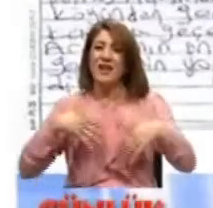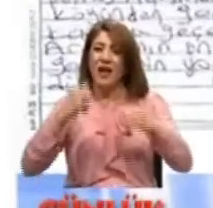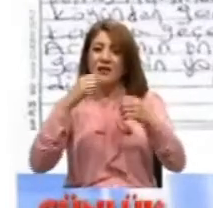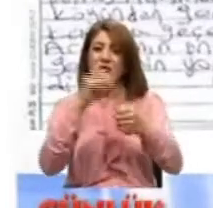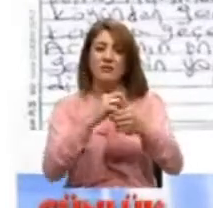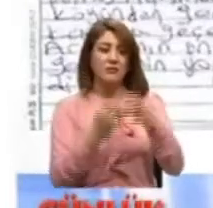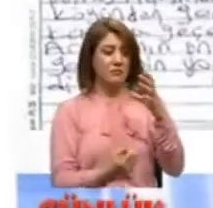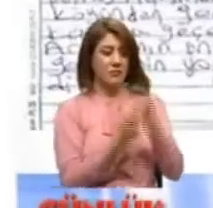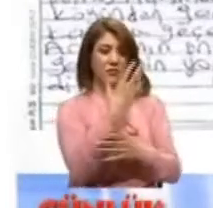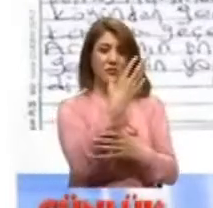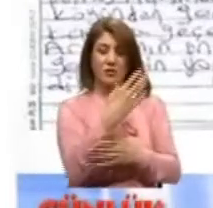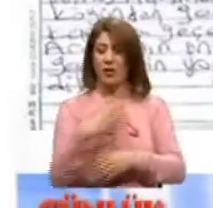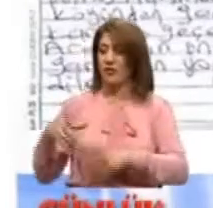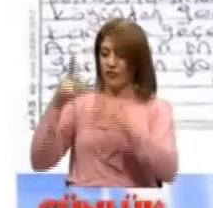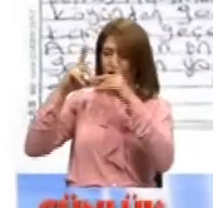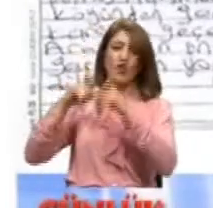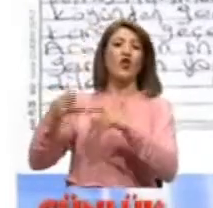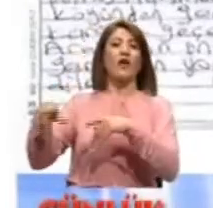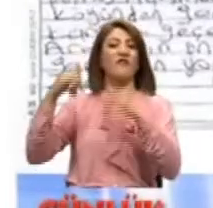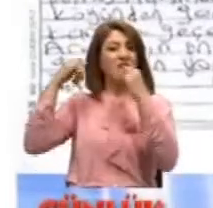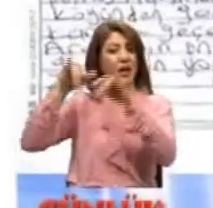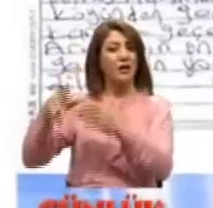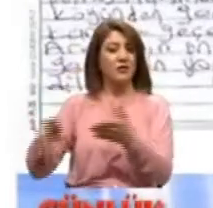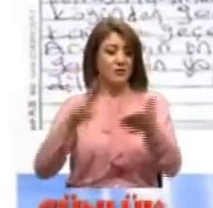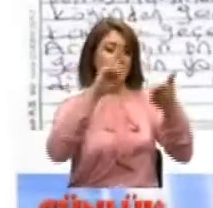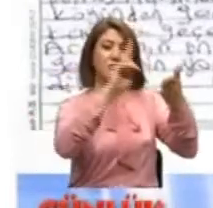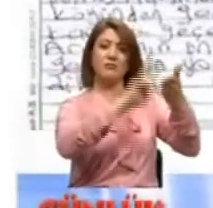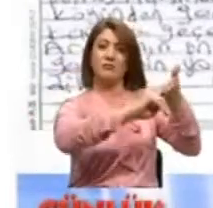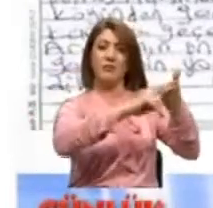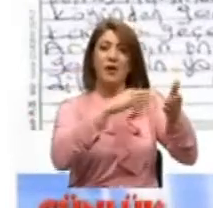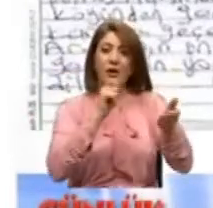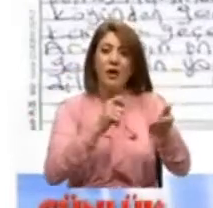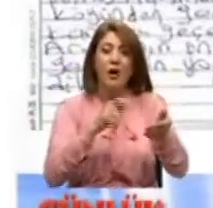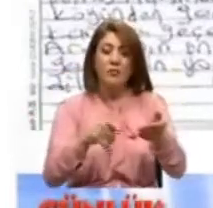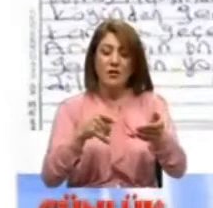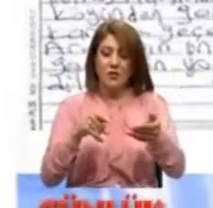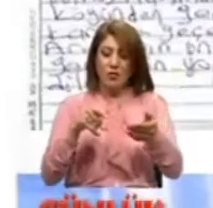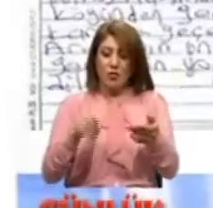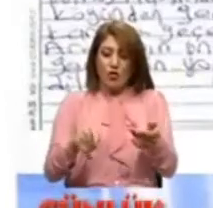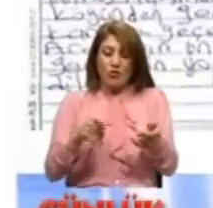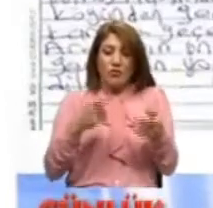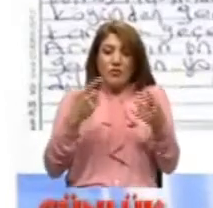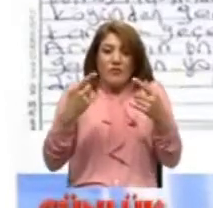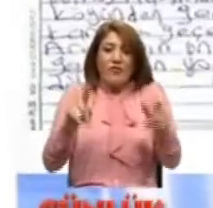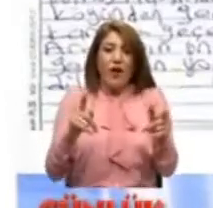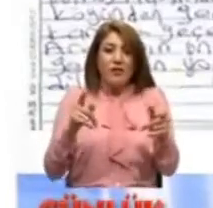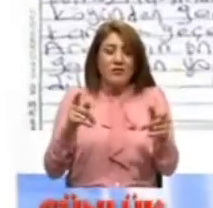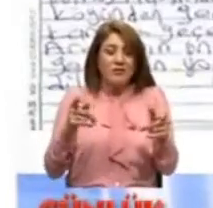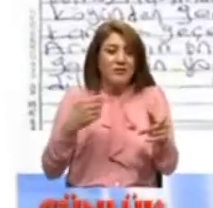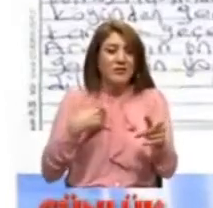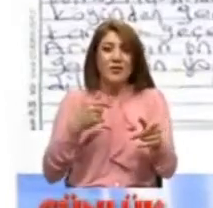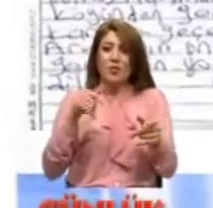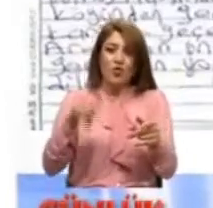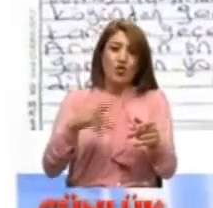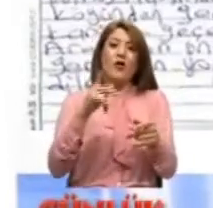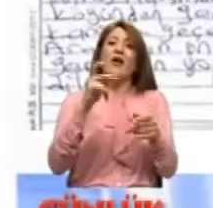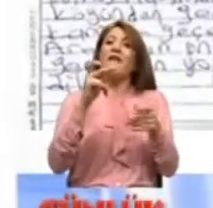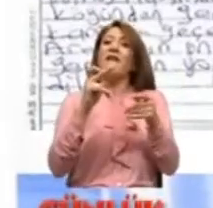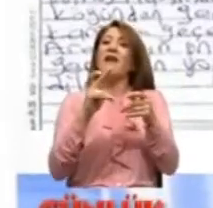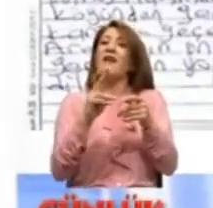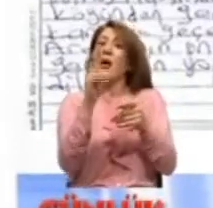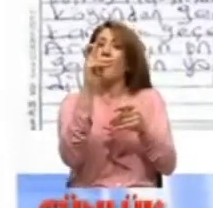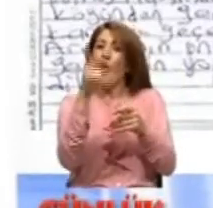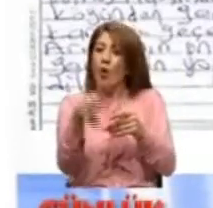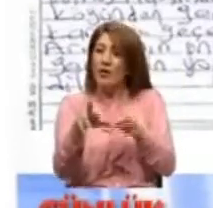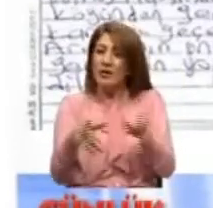koymuştu. Ondan sonra gördüğüm en parlak buluş. Allah şimdi Allah. Mantık şu, Bu da şey ya, bu arada Burak'ı da